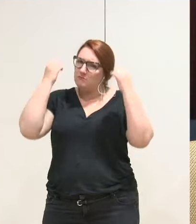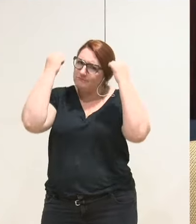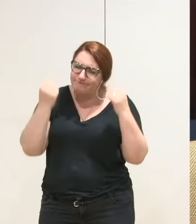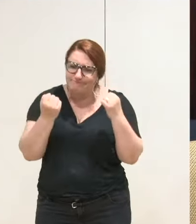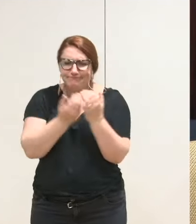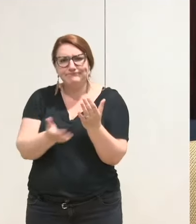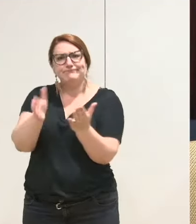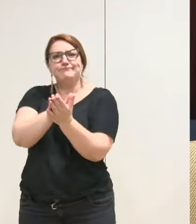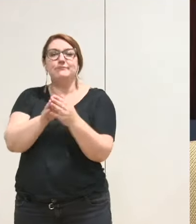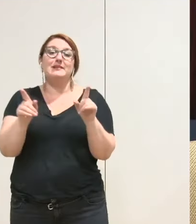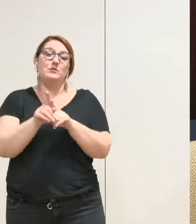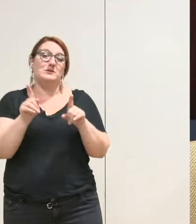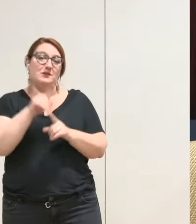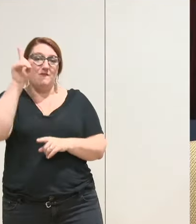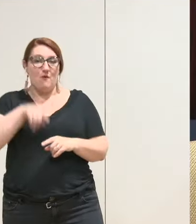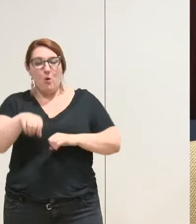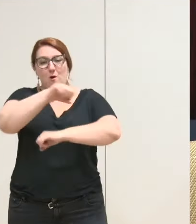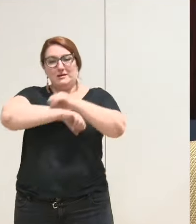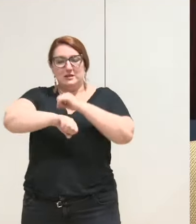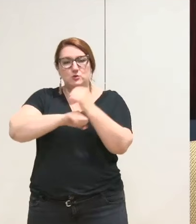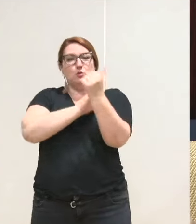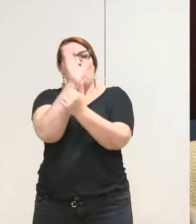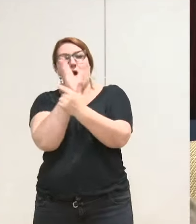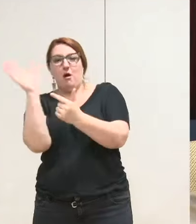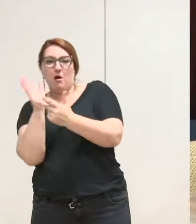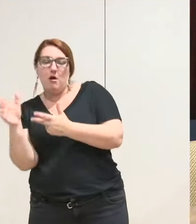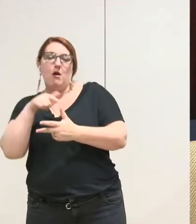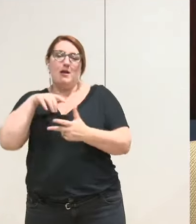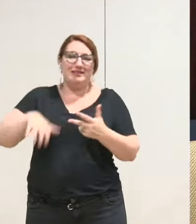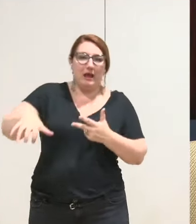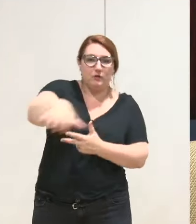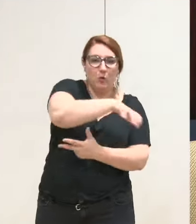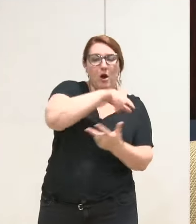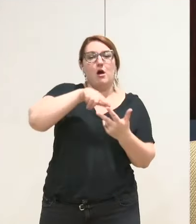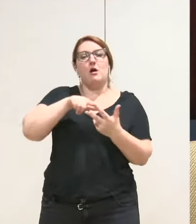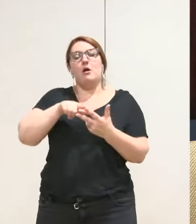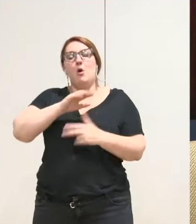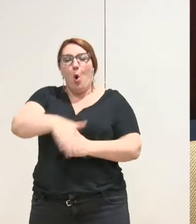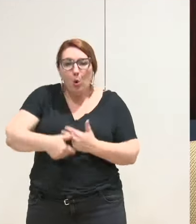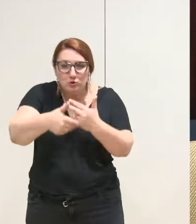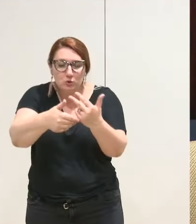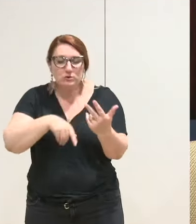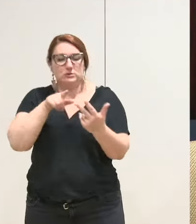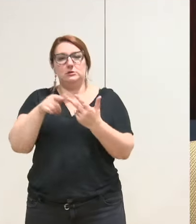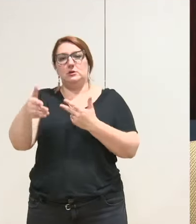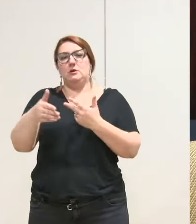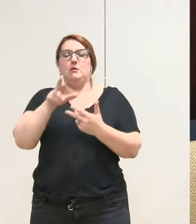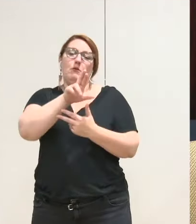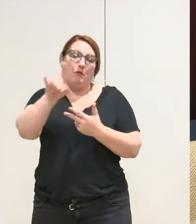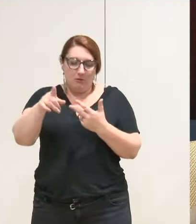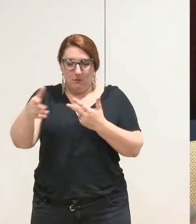l'organiser autour de trois pôles à savoir territoire ressources et métiers et nous abontissons donc ce